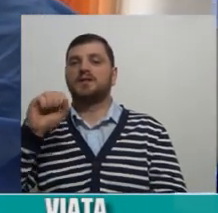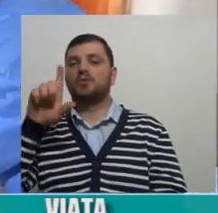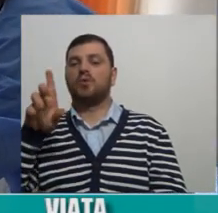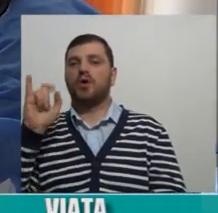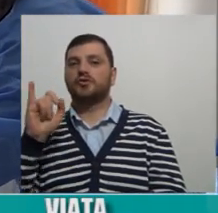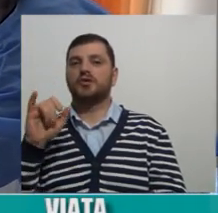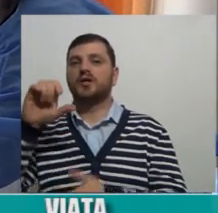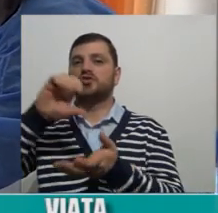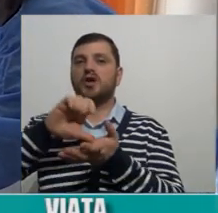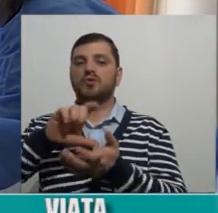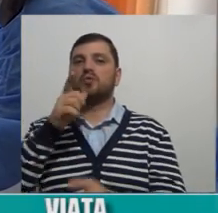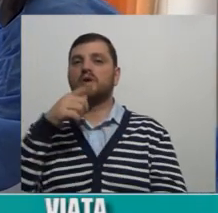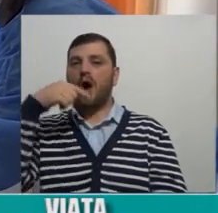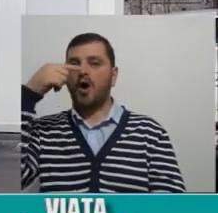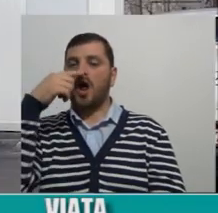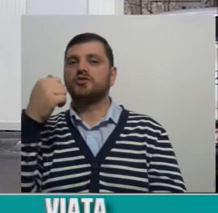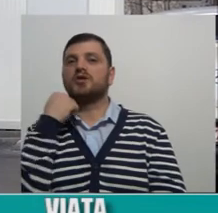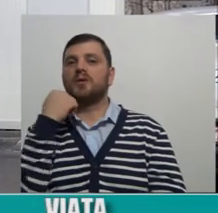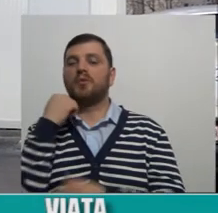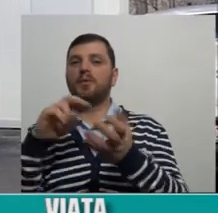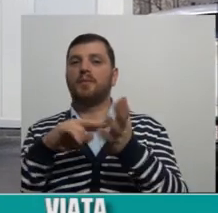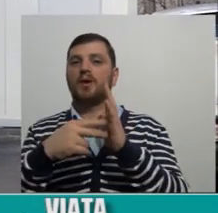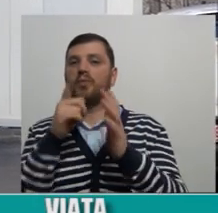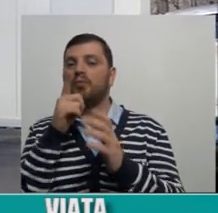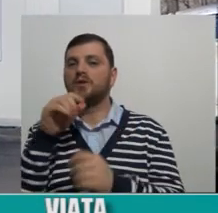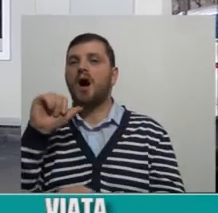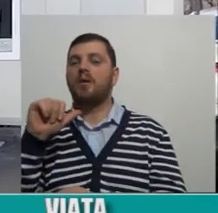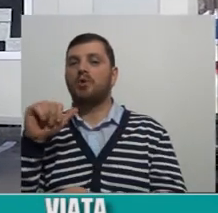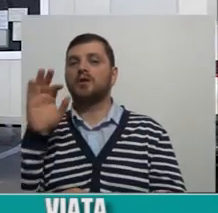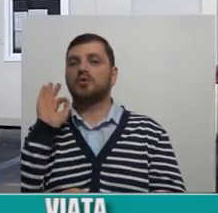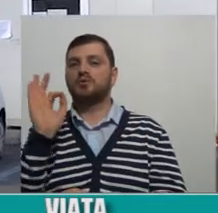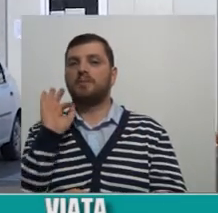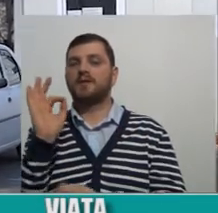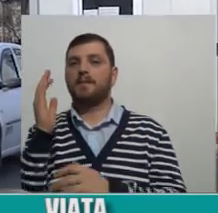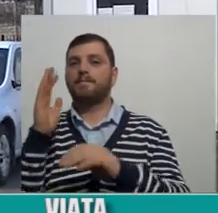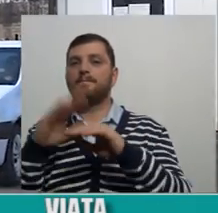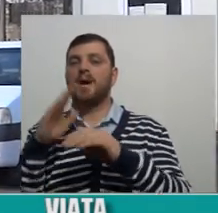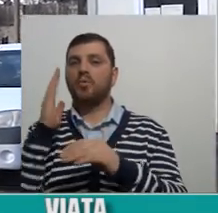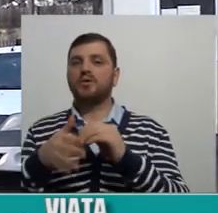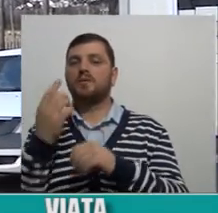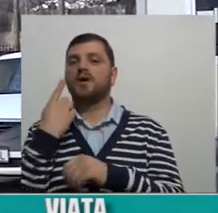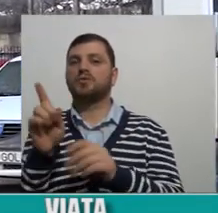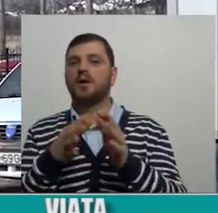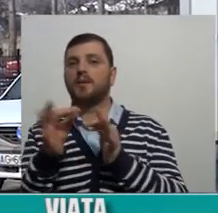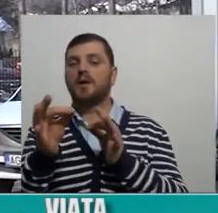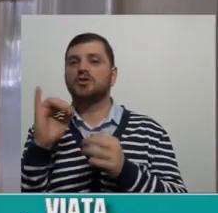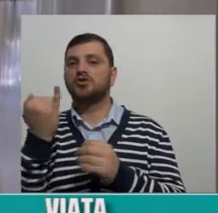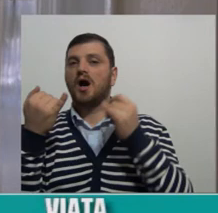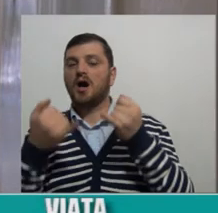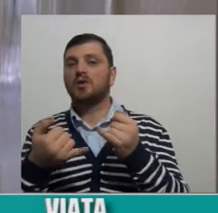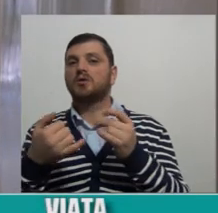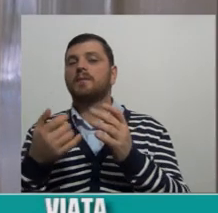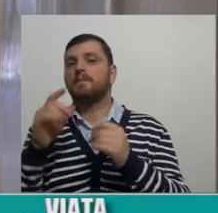USR Schitu Golești. Centrul de la Câmpul Lung a fost amenajat în ambulatoriul de specialitate pe ultima sută de metri